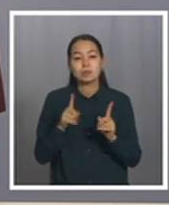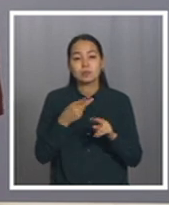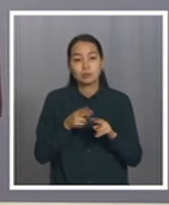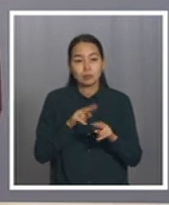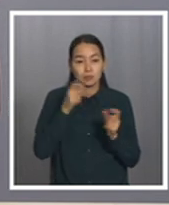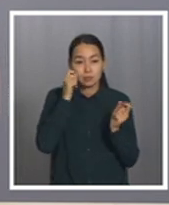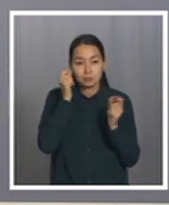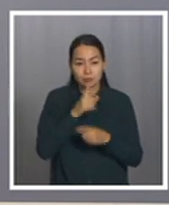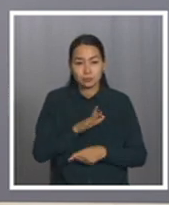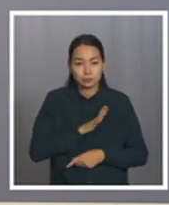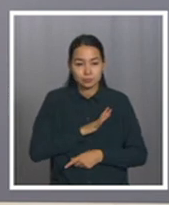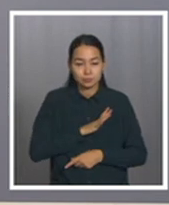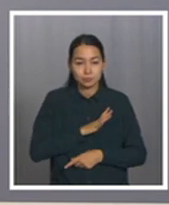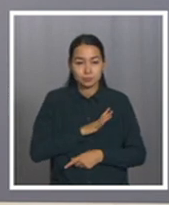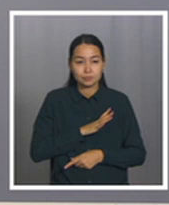меңгердіңіздер.